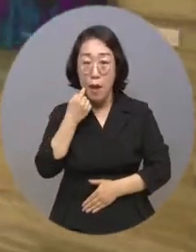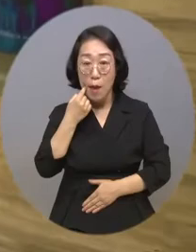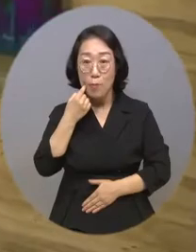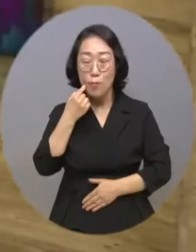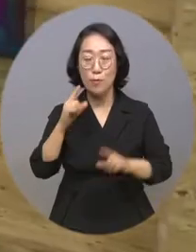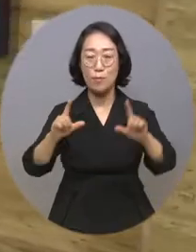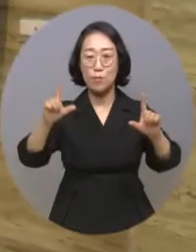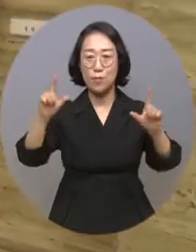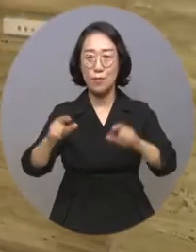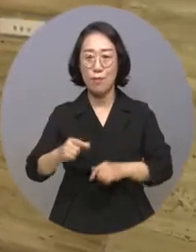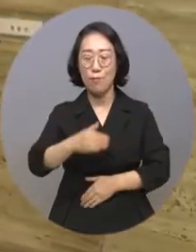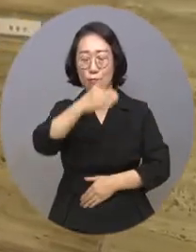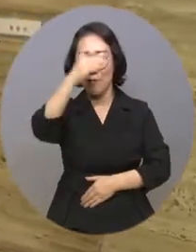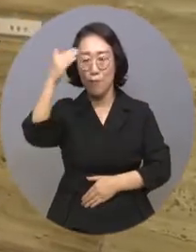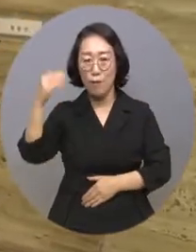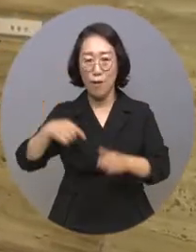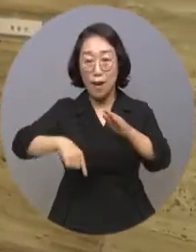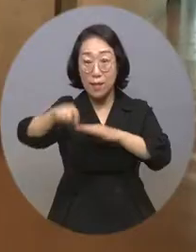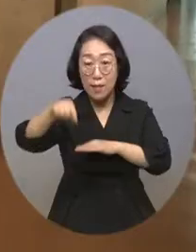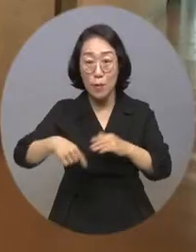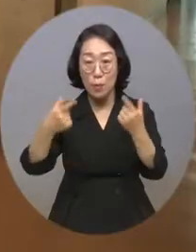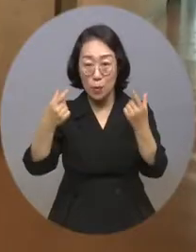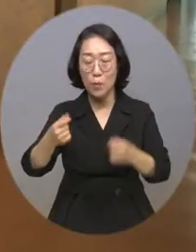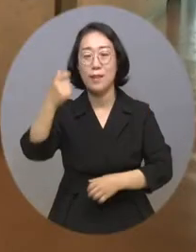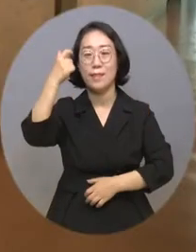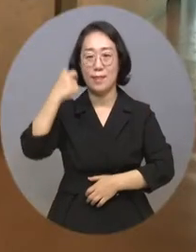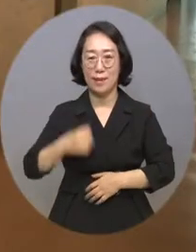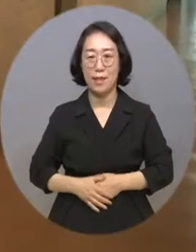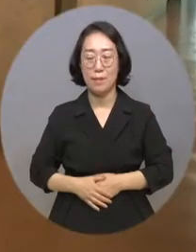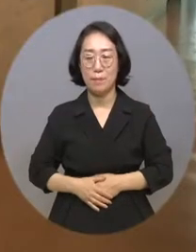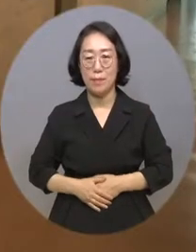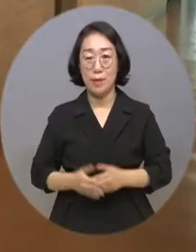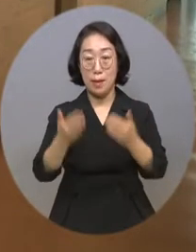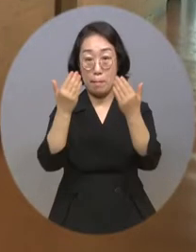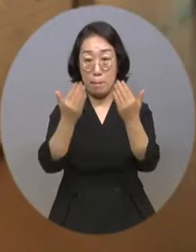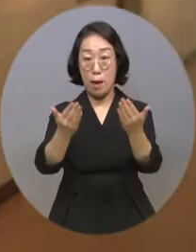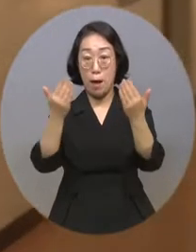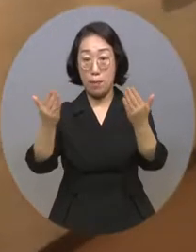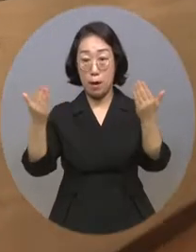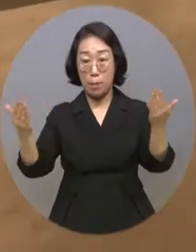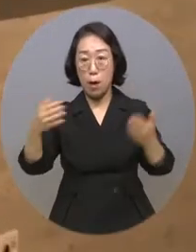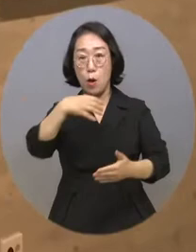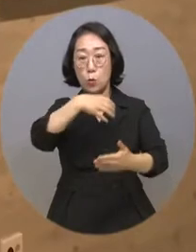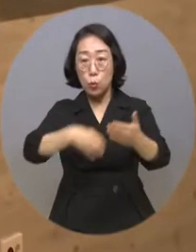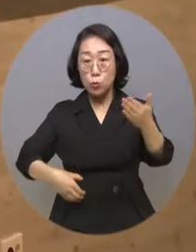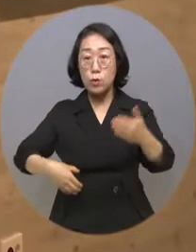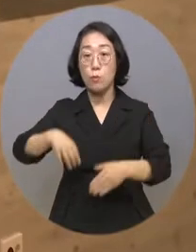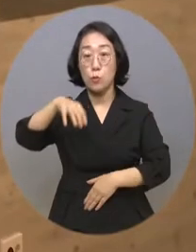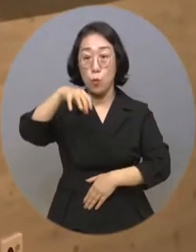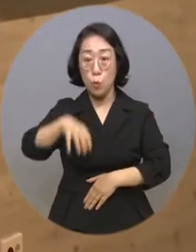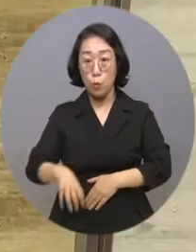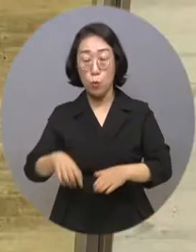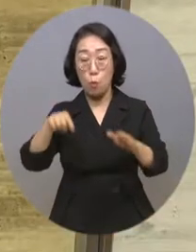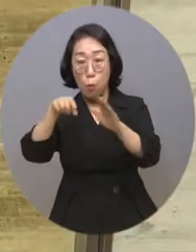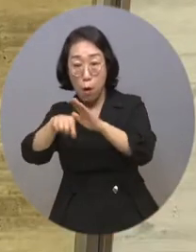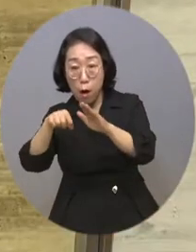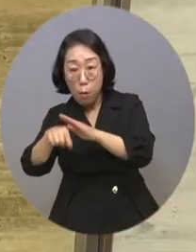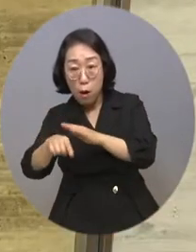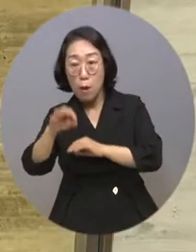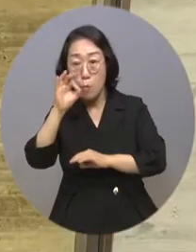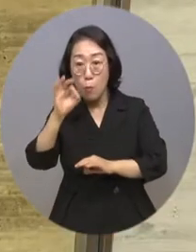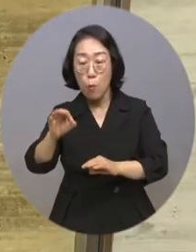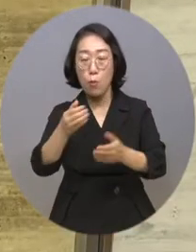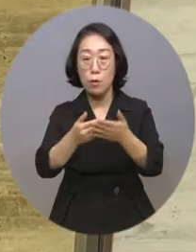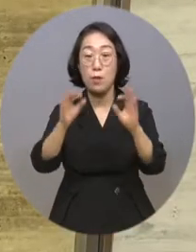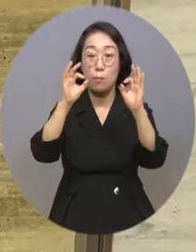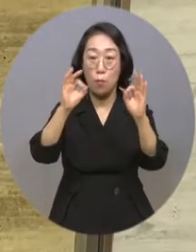즐기고 온 듯한 느낌을 주었습니다. 이번 개소를 통해 행정복지센터를 방문하는 주민들이 작품을